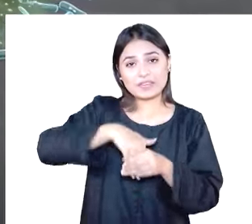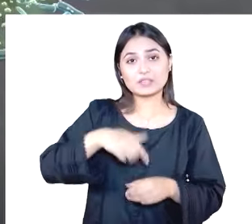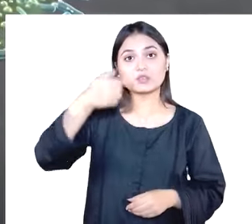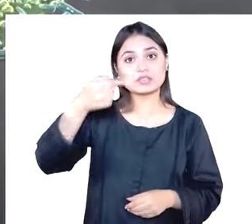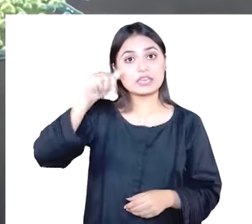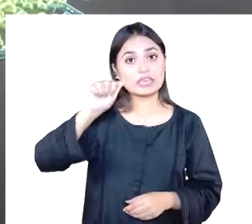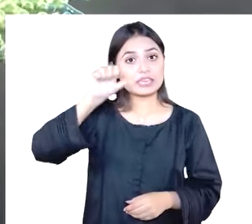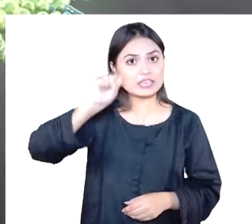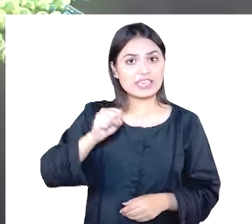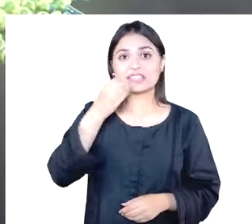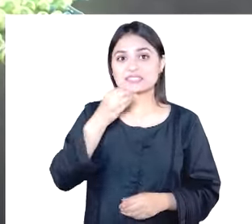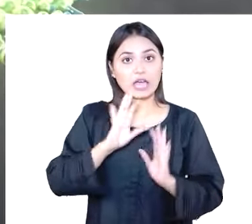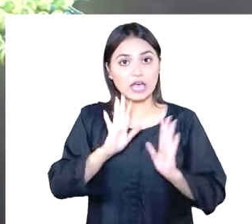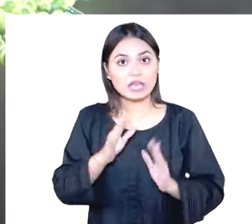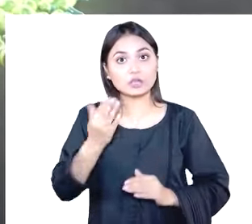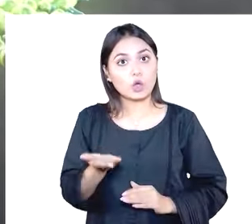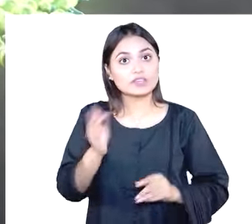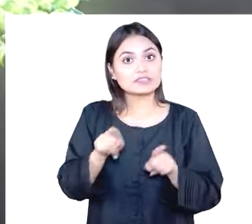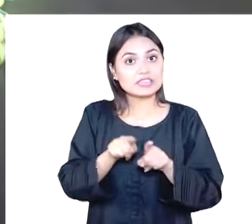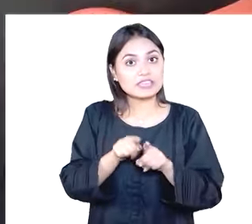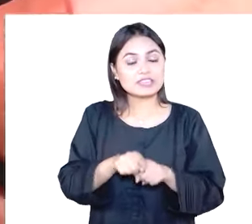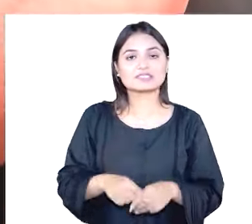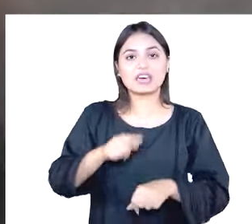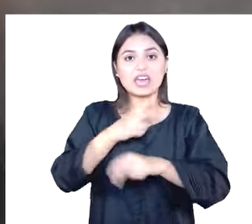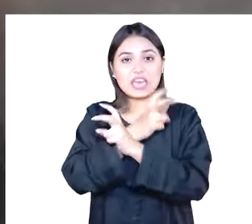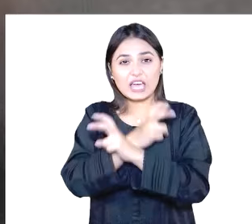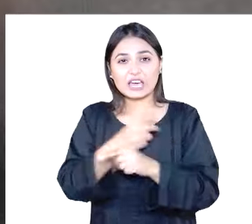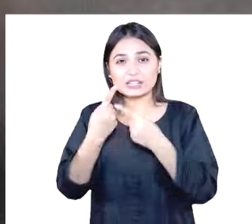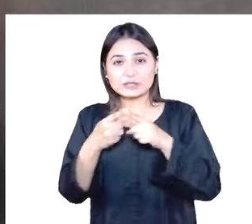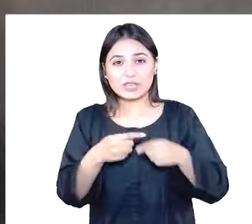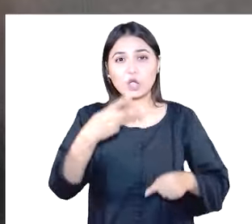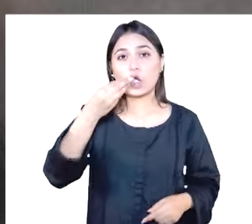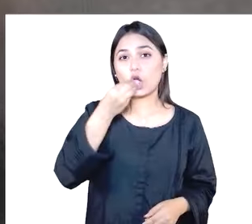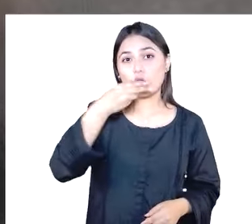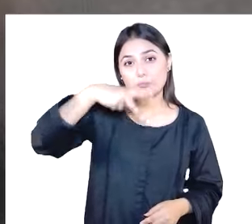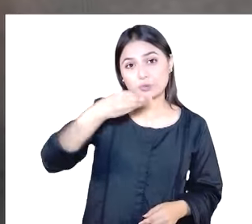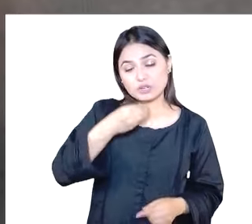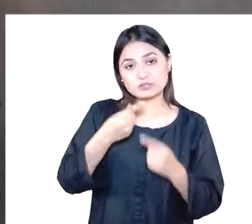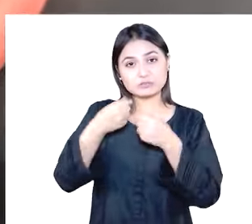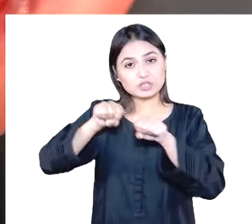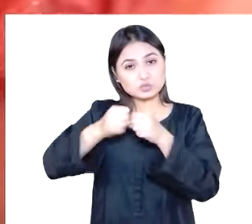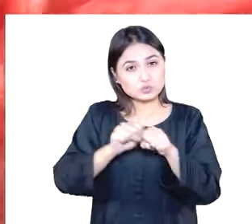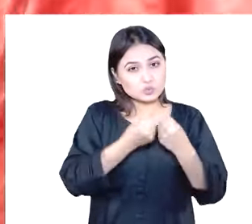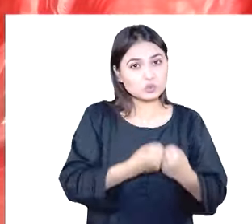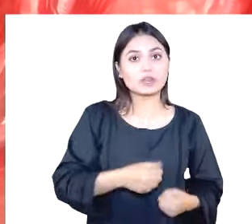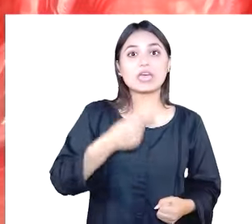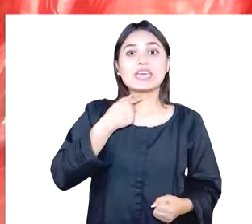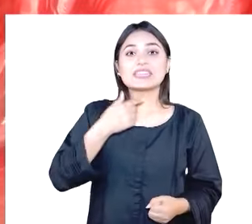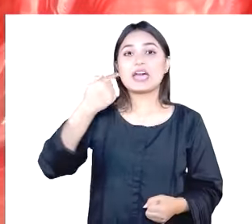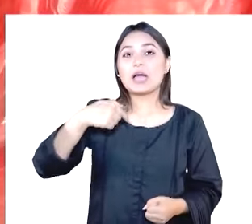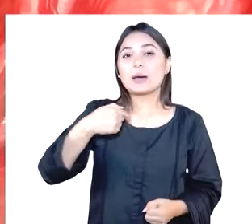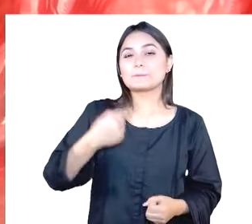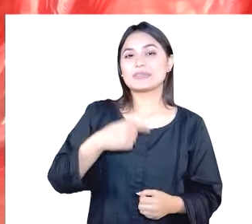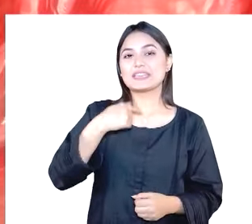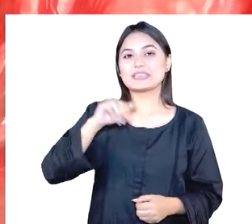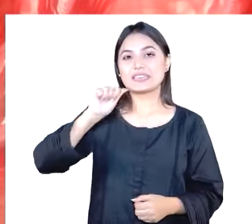की तेजाब अत से ना सिर्फ खाना बल्कि हड्डियों के टुकड़ों और प्रोटीन के मॉलिक्यूल तक टूट जाते हैं गैस्ट्रिक लाइनिंग में मौजूद एपिथेलियल